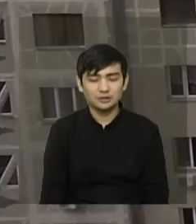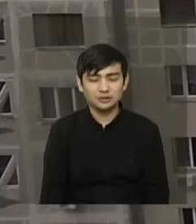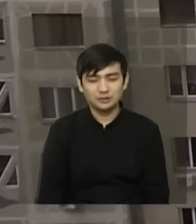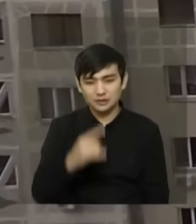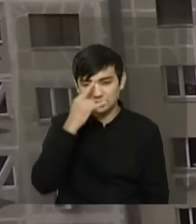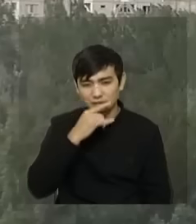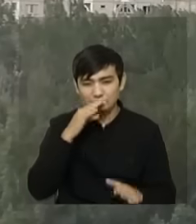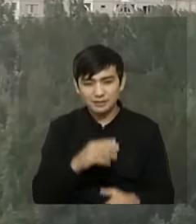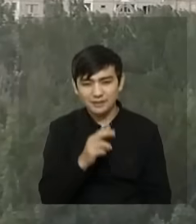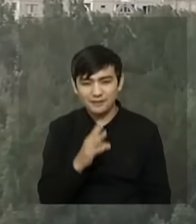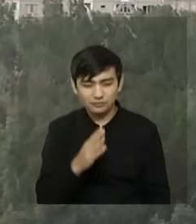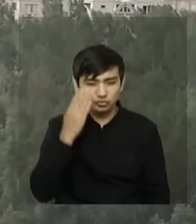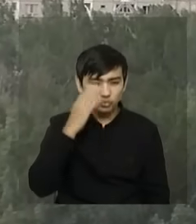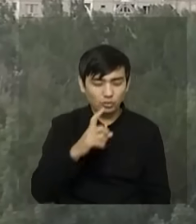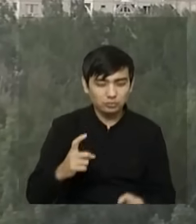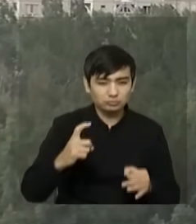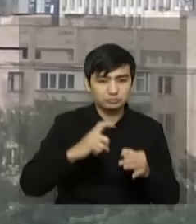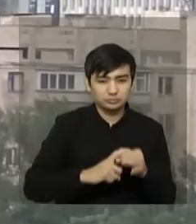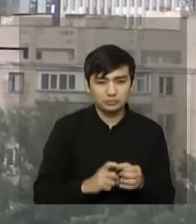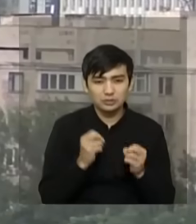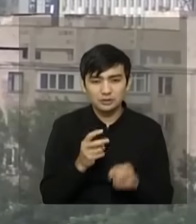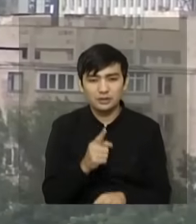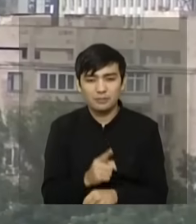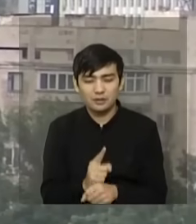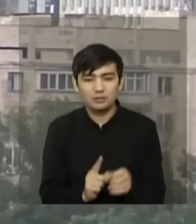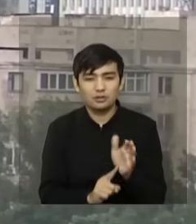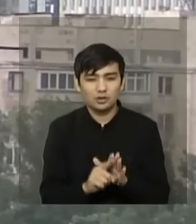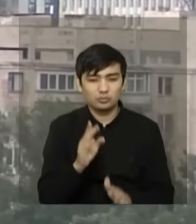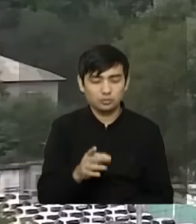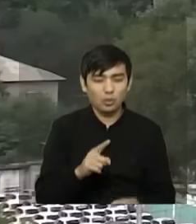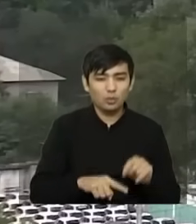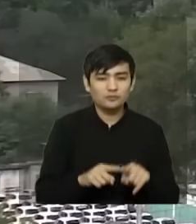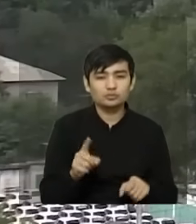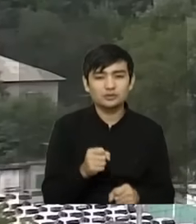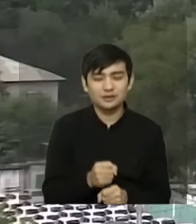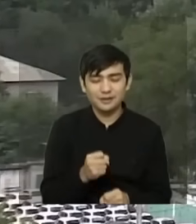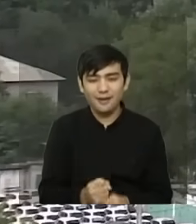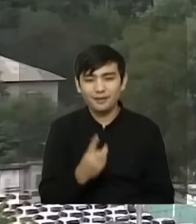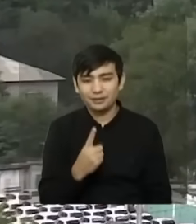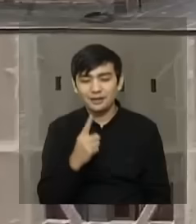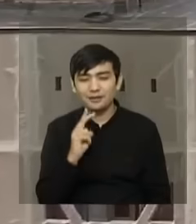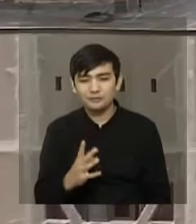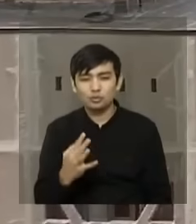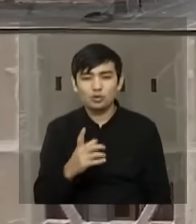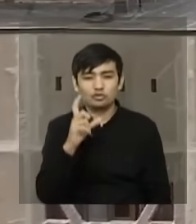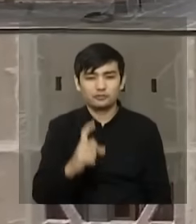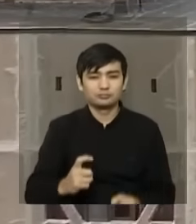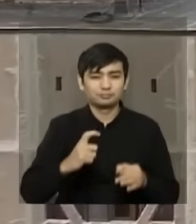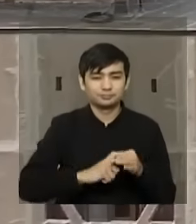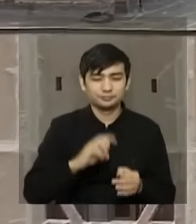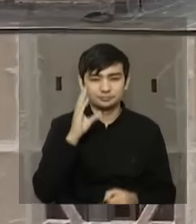Қазақстанда пәтеріне бейтаныс адамдарды тіркеуге шектеу қойылады. Туысқандарға ше? Бір пәтерге қанша адамды тіркеуге